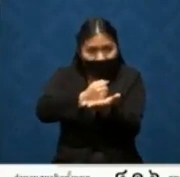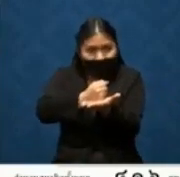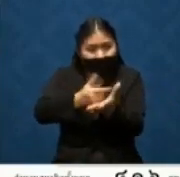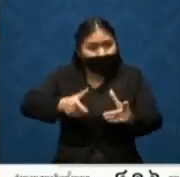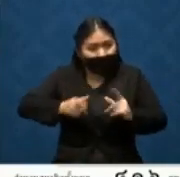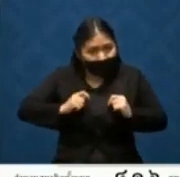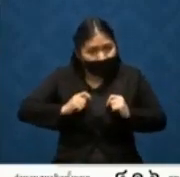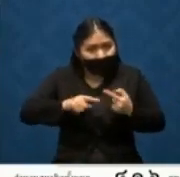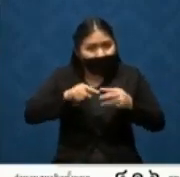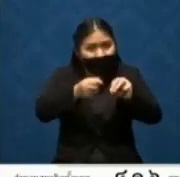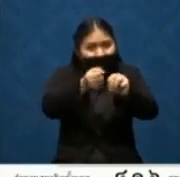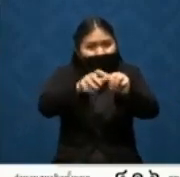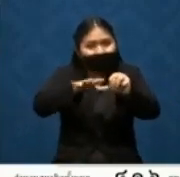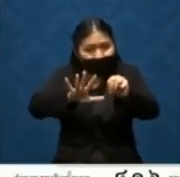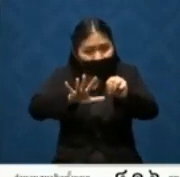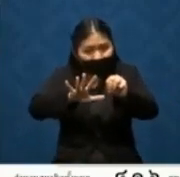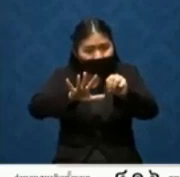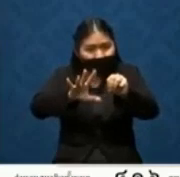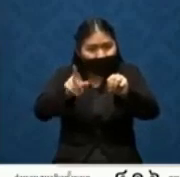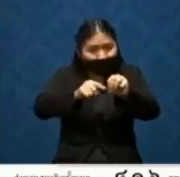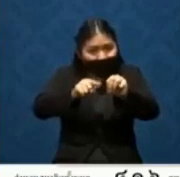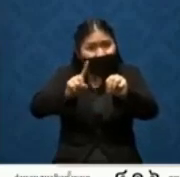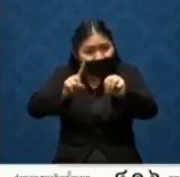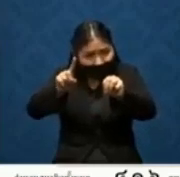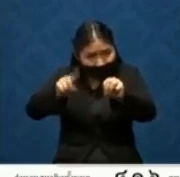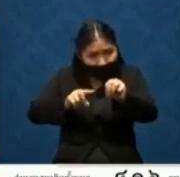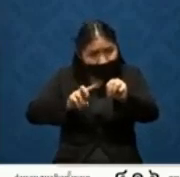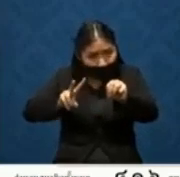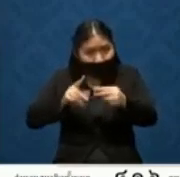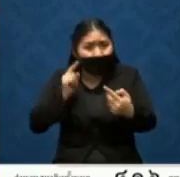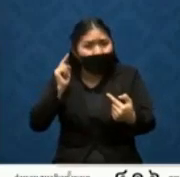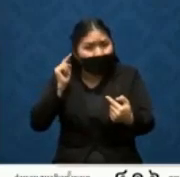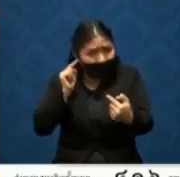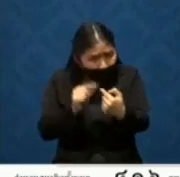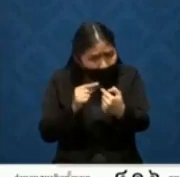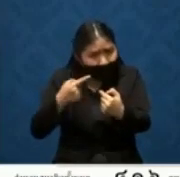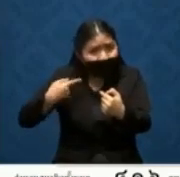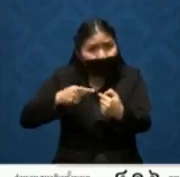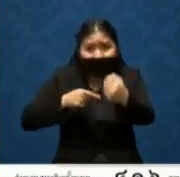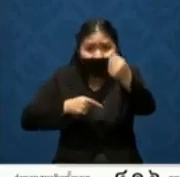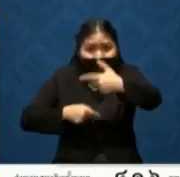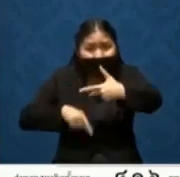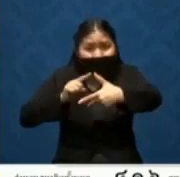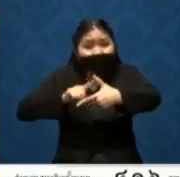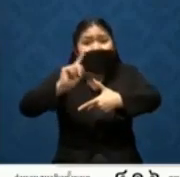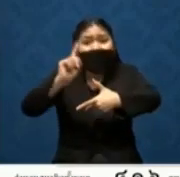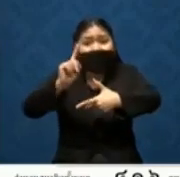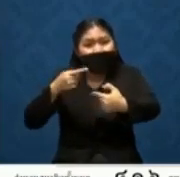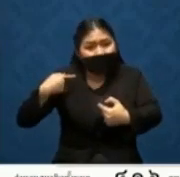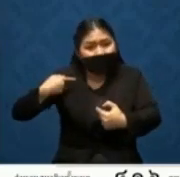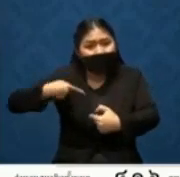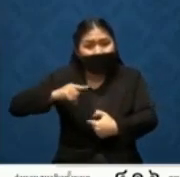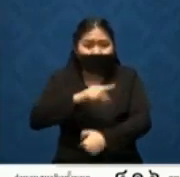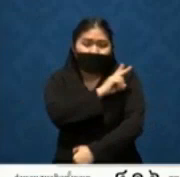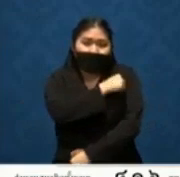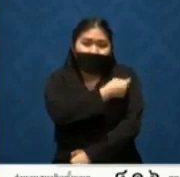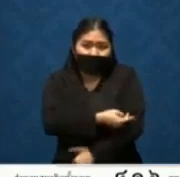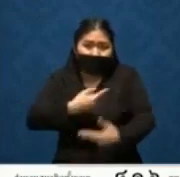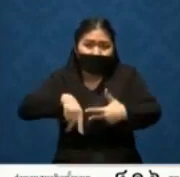ทั้ง15/1ต้องเป็นไปตามวัตถุประสงค์ 3ประเด็นตามนี้ครับข้อแรกเพื่อประโยชน์ทางการแพทย์